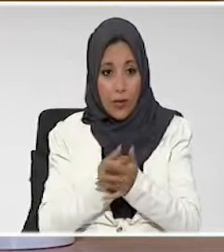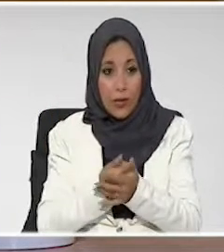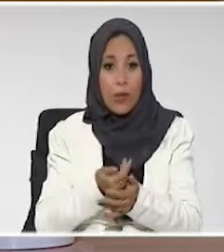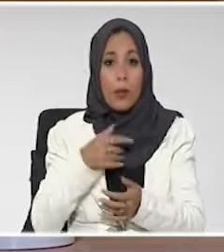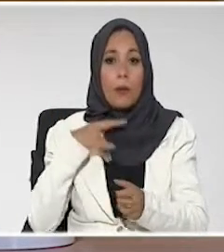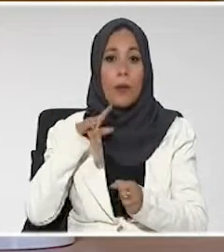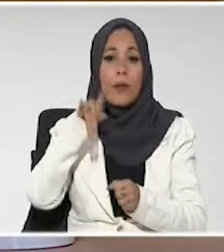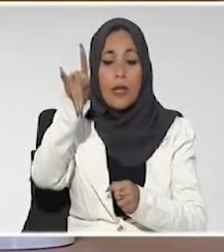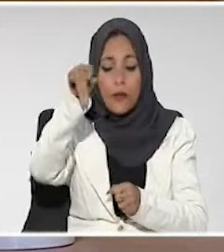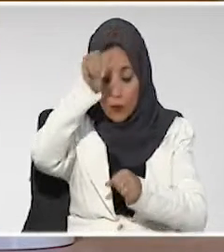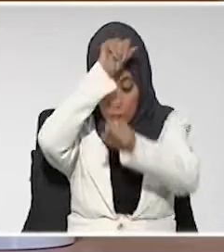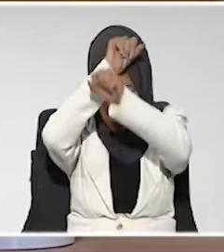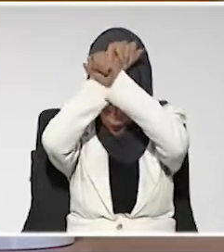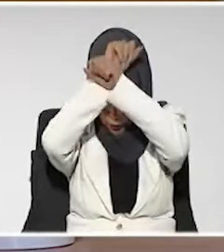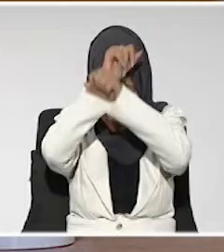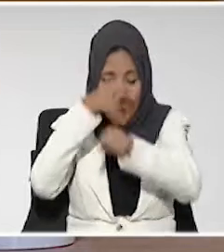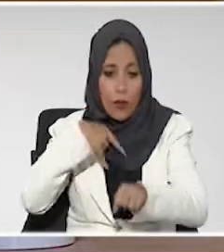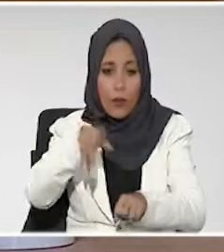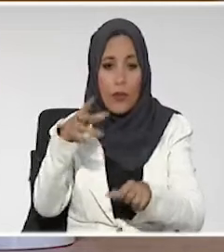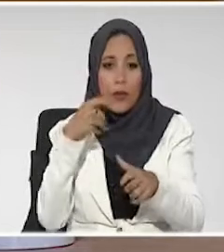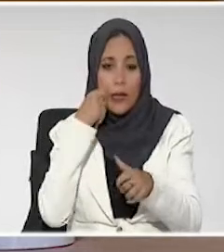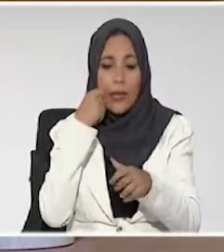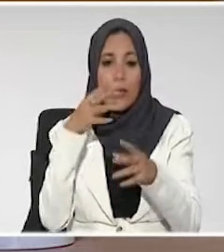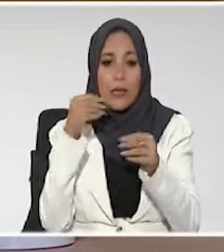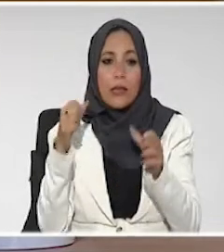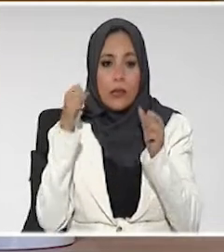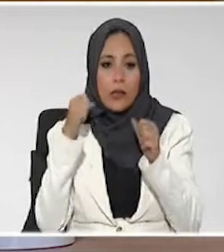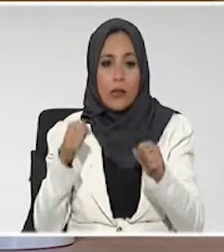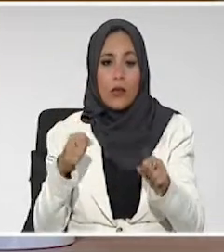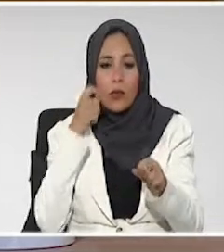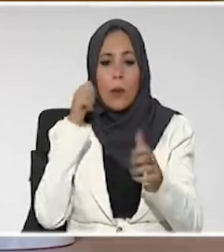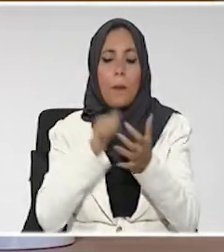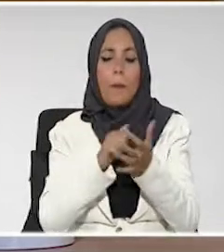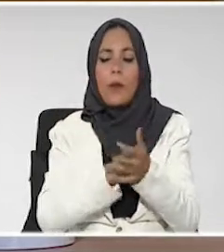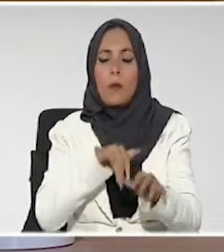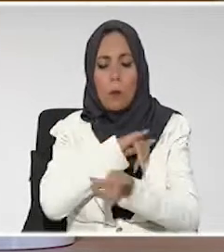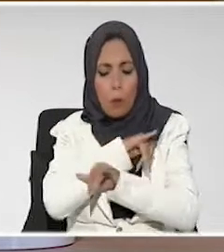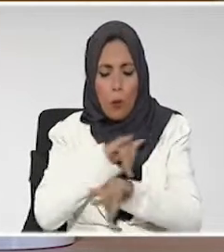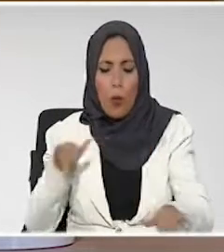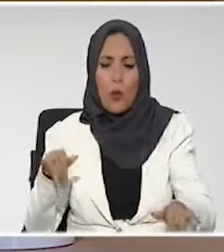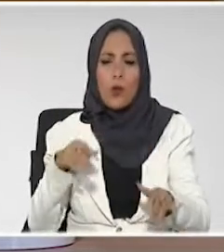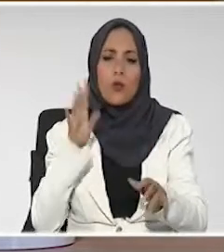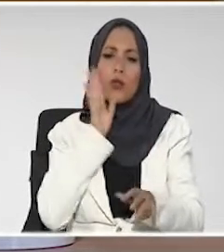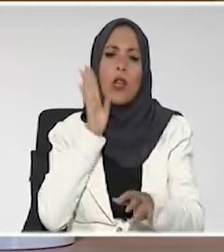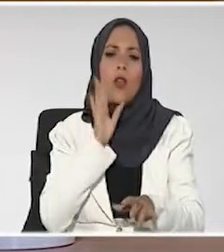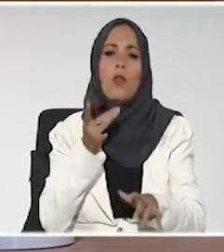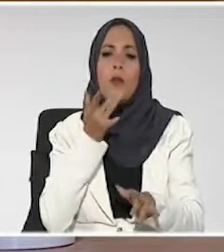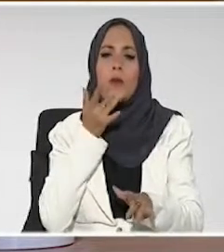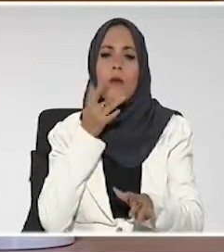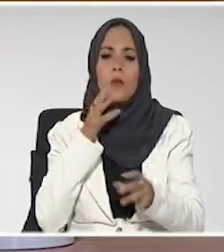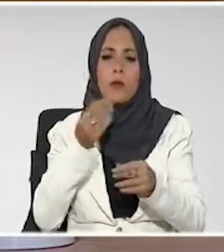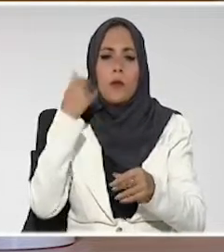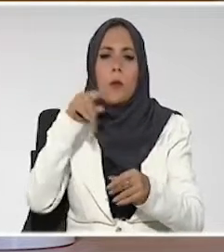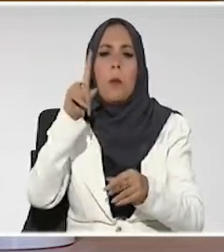محافظة المنوفية، كنت أجد أكوام من التراب ومنازل متهلكة وبيئة تعليمية بدائية